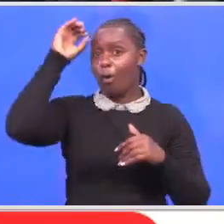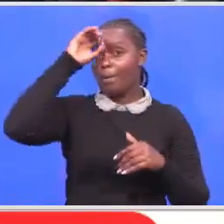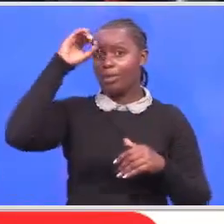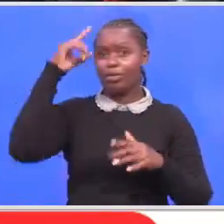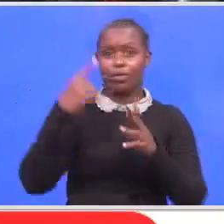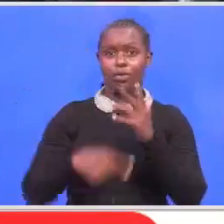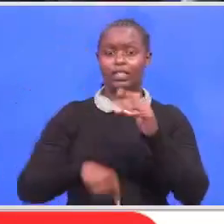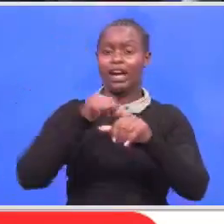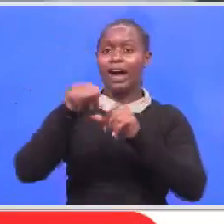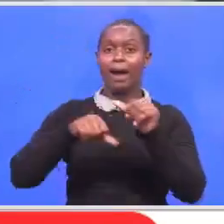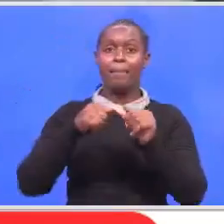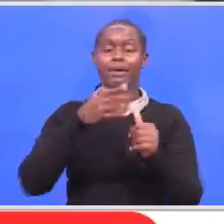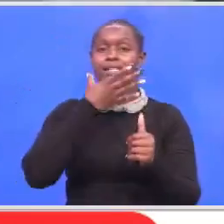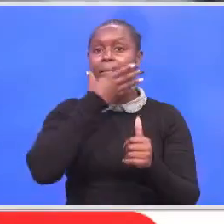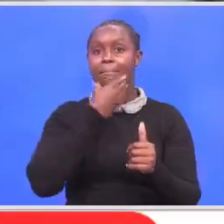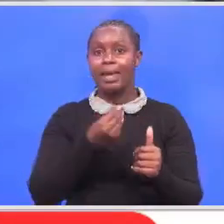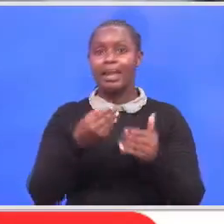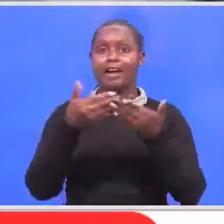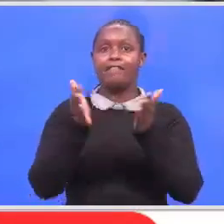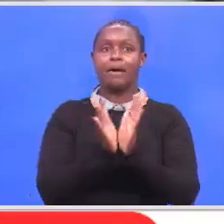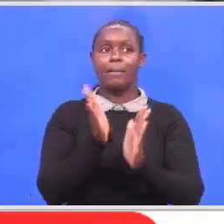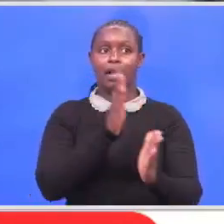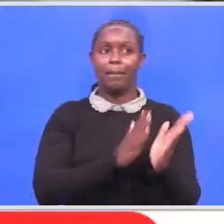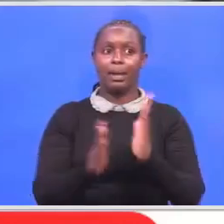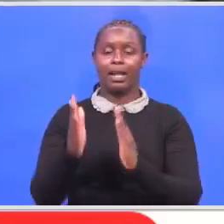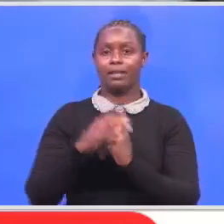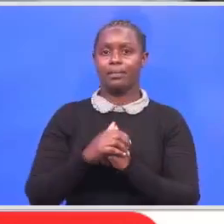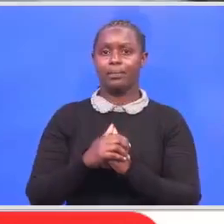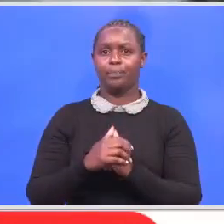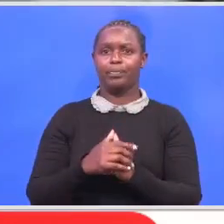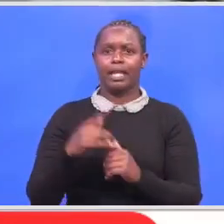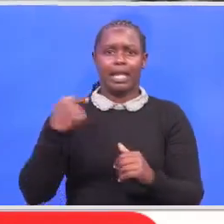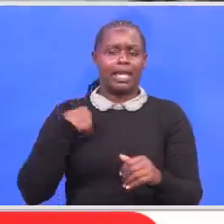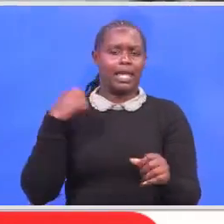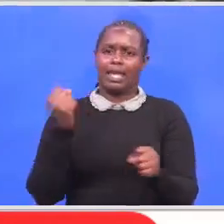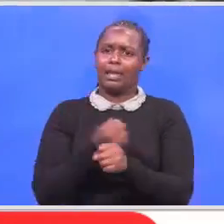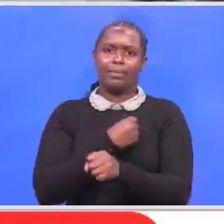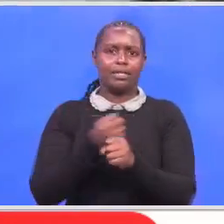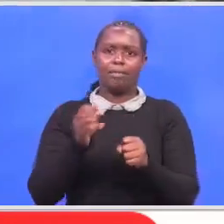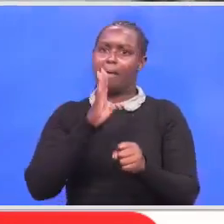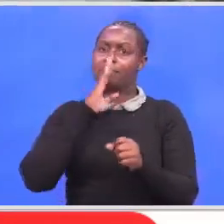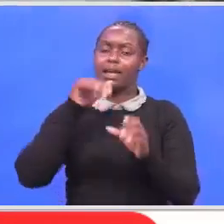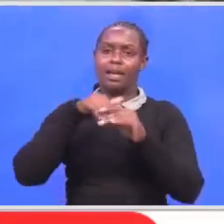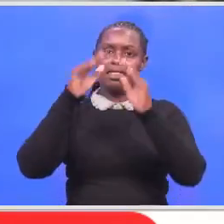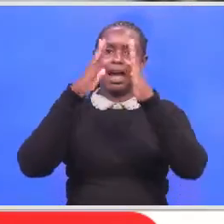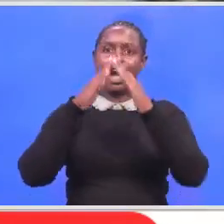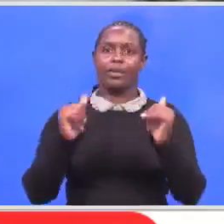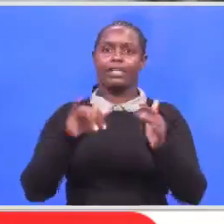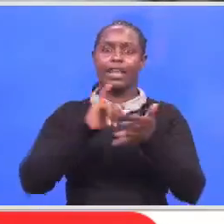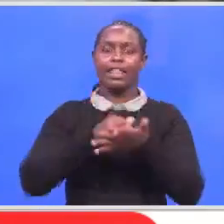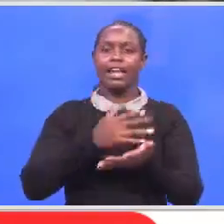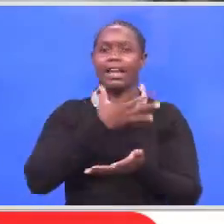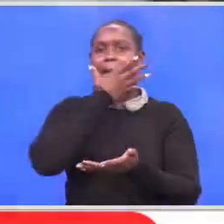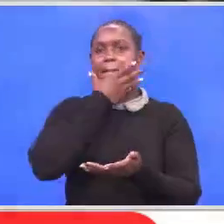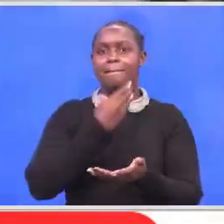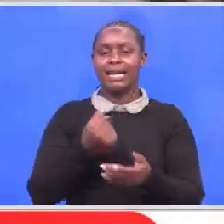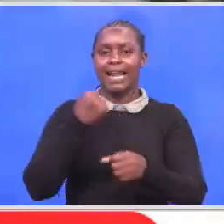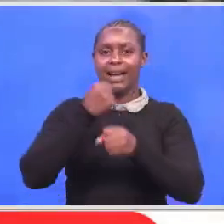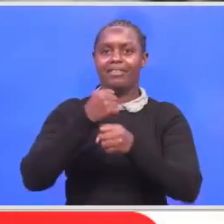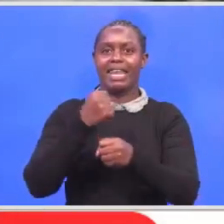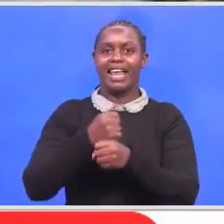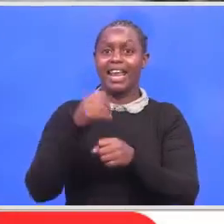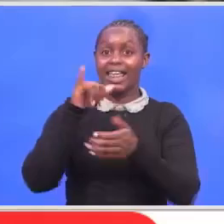upangaji uzazi wa aina hiyo? Hatuwezi kaa tu kwa nyumba ati mume amefanyiwa vasectomy, sasa mtakuwa ni raha gani? Mimi